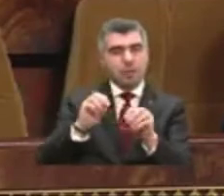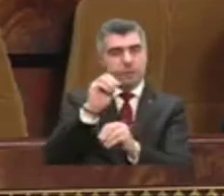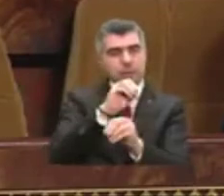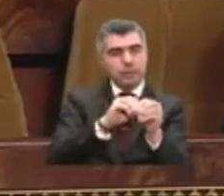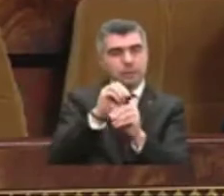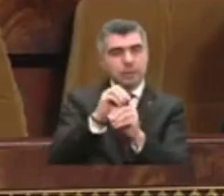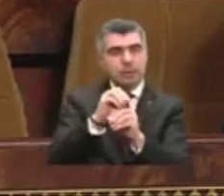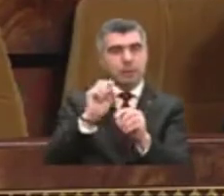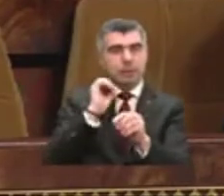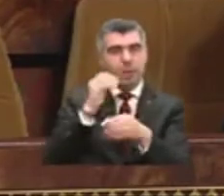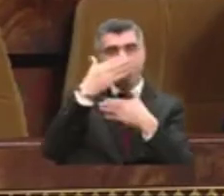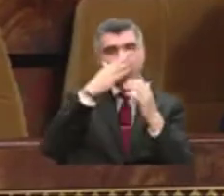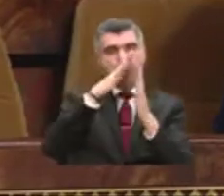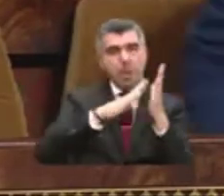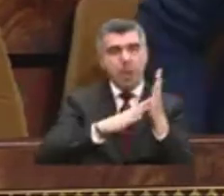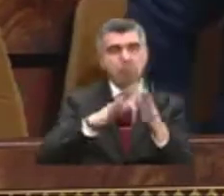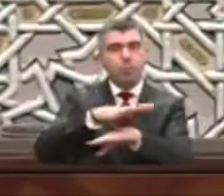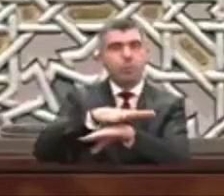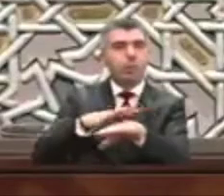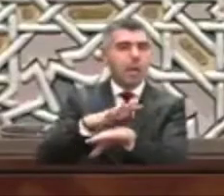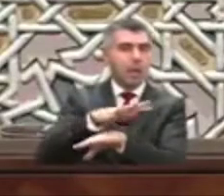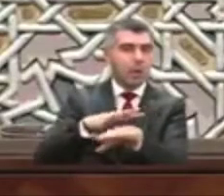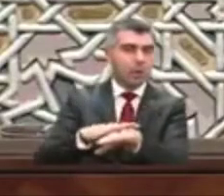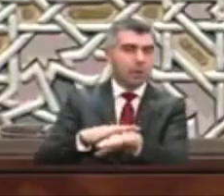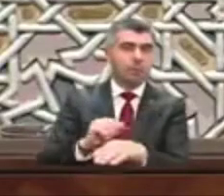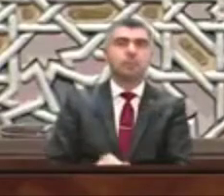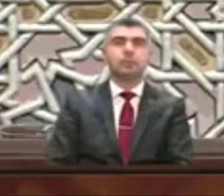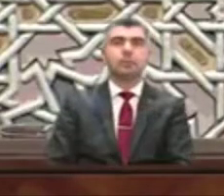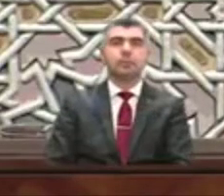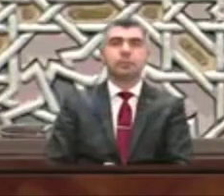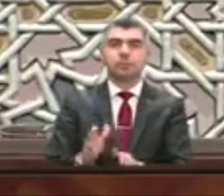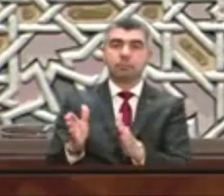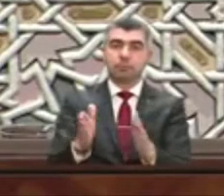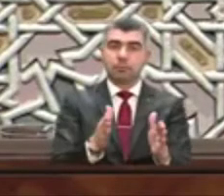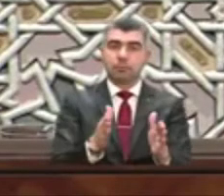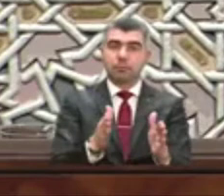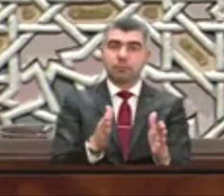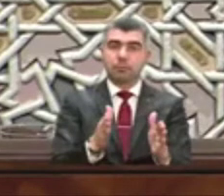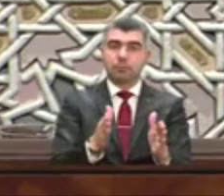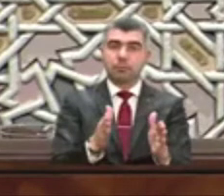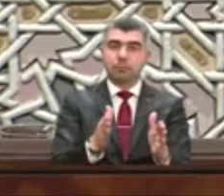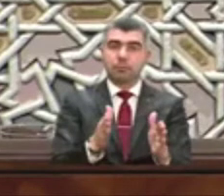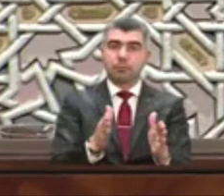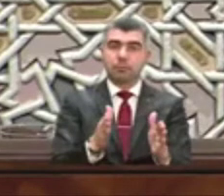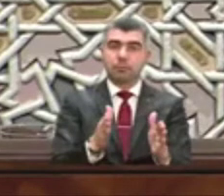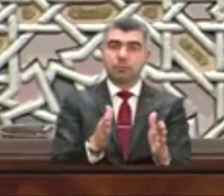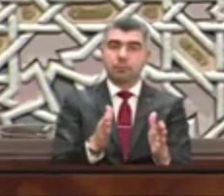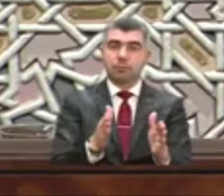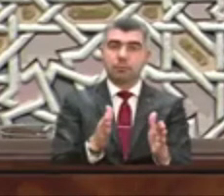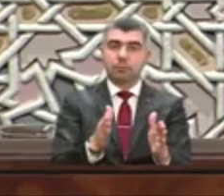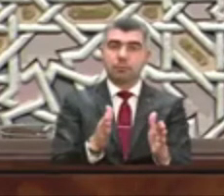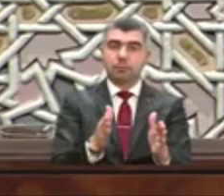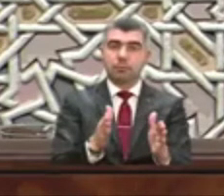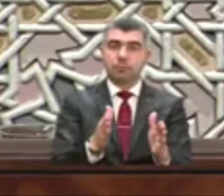الوطني أو الجهوي. شكرا سيد الوزير. سيد الوزير